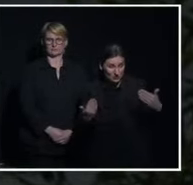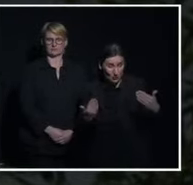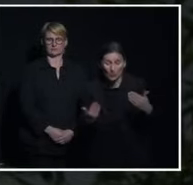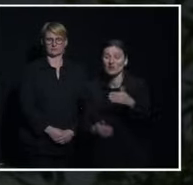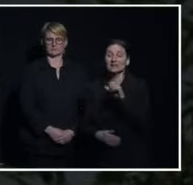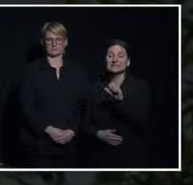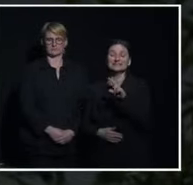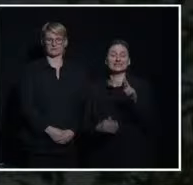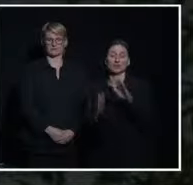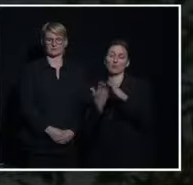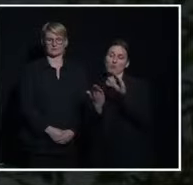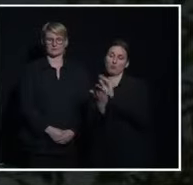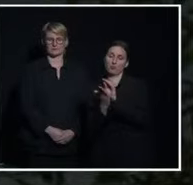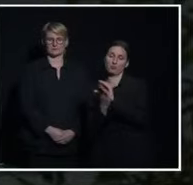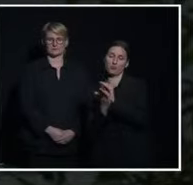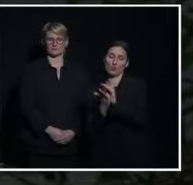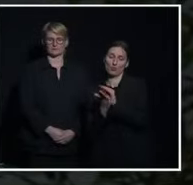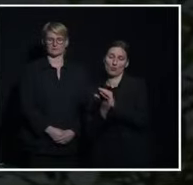Roma